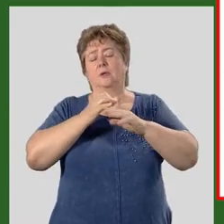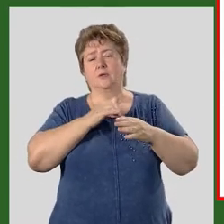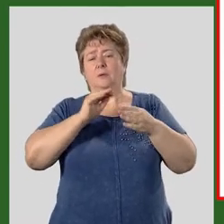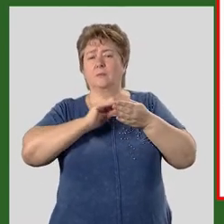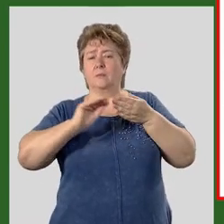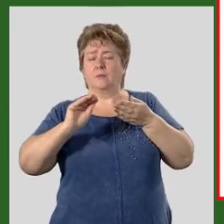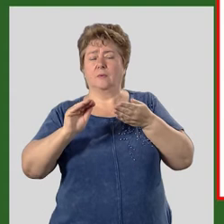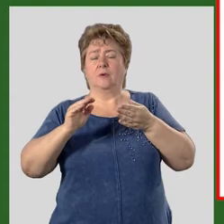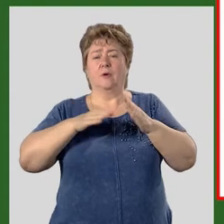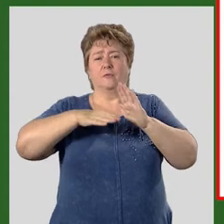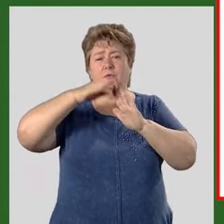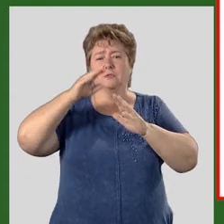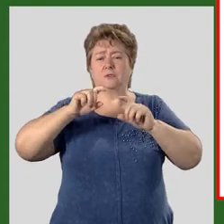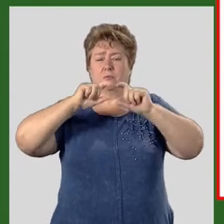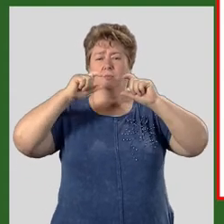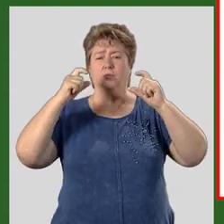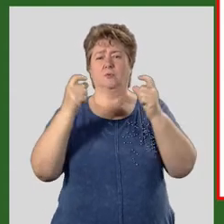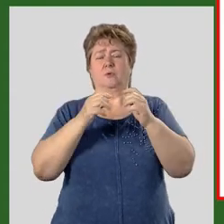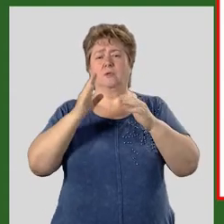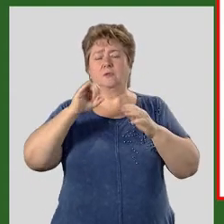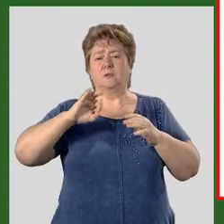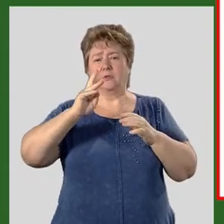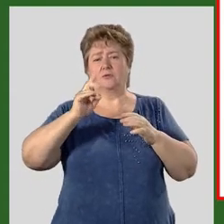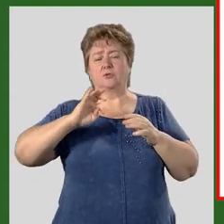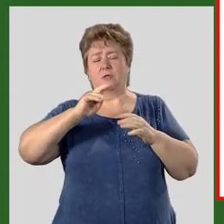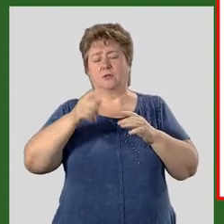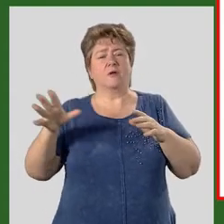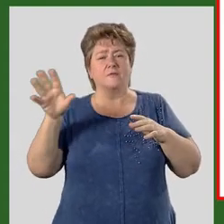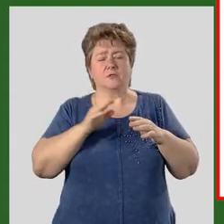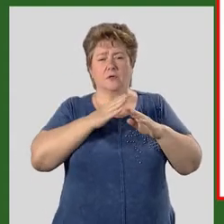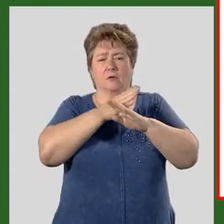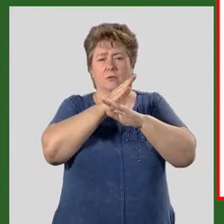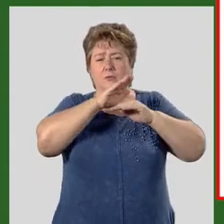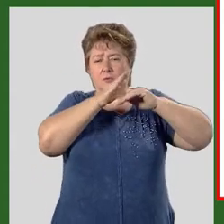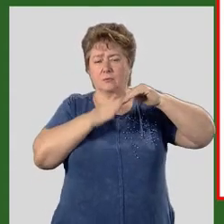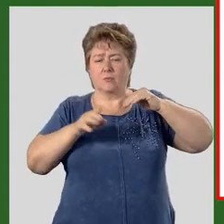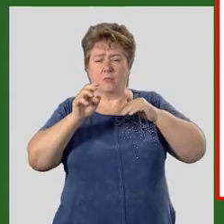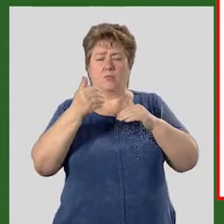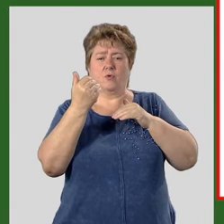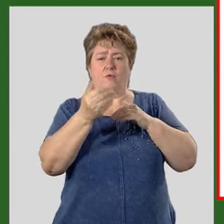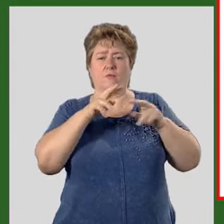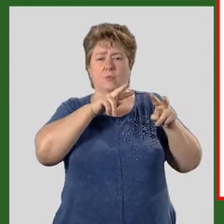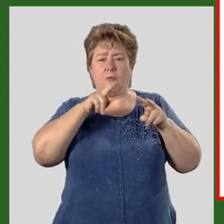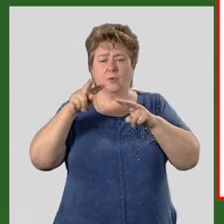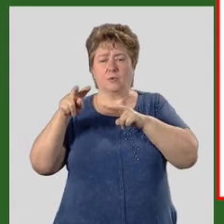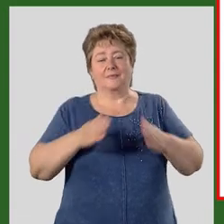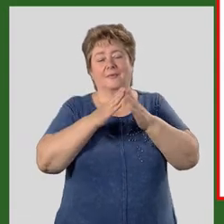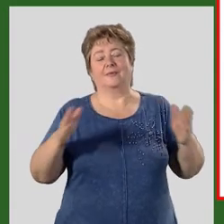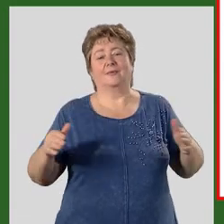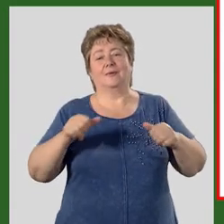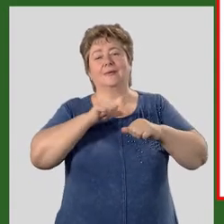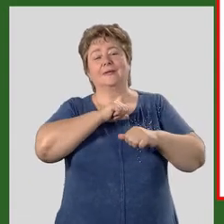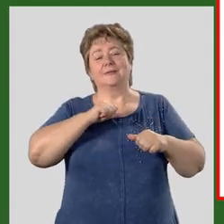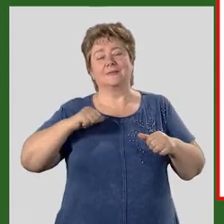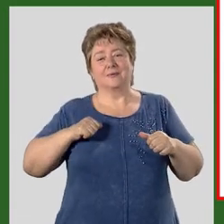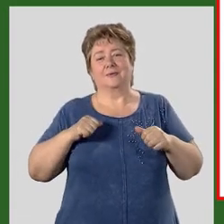установил высотную поясность Тяньшаня. Все горные склоны, по его наблюдениям,